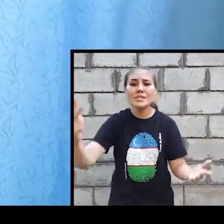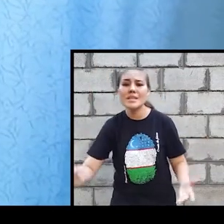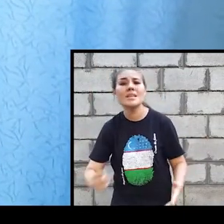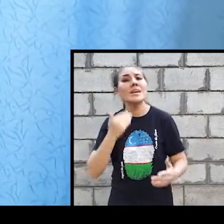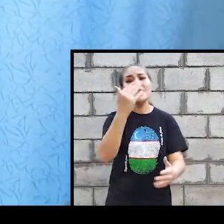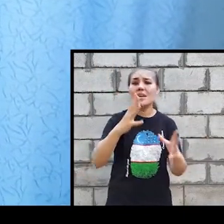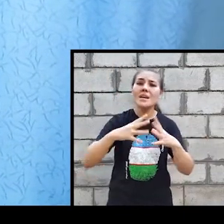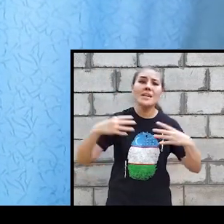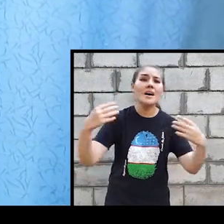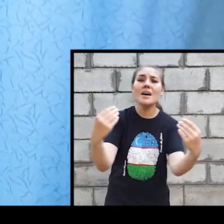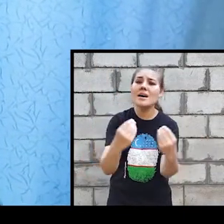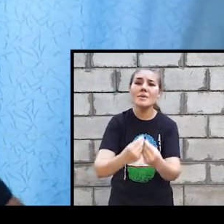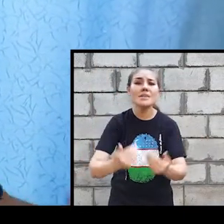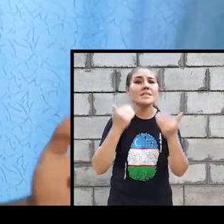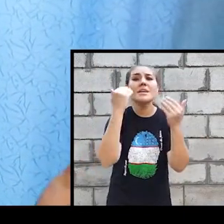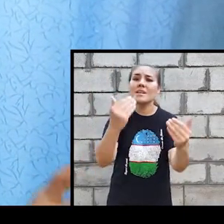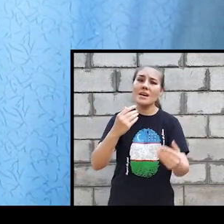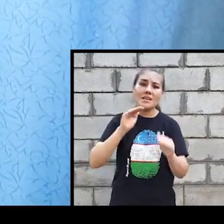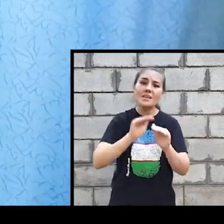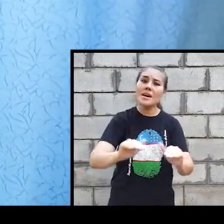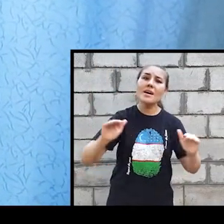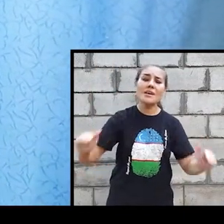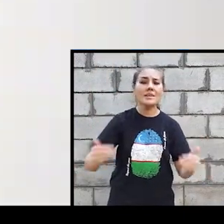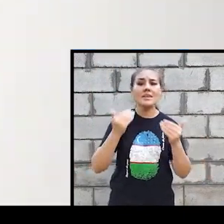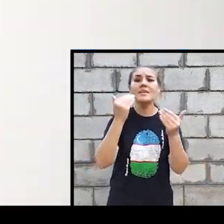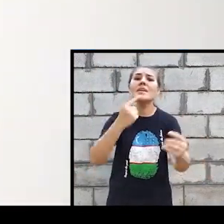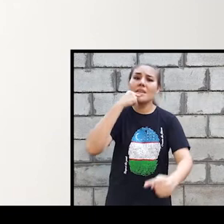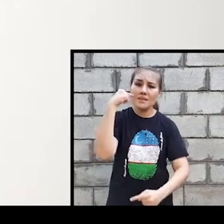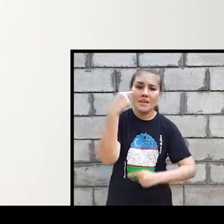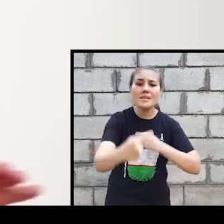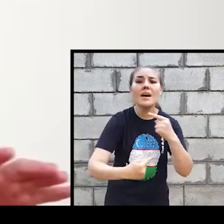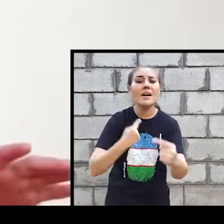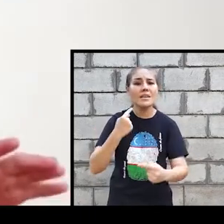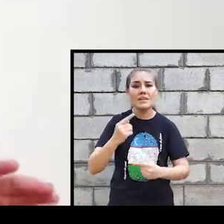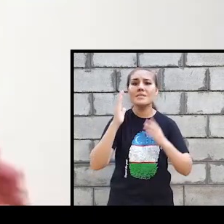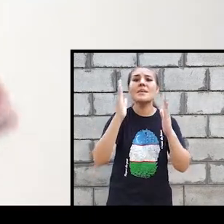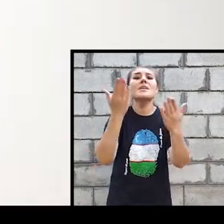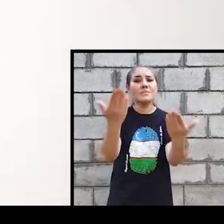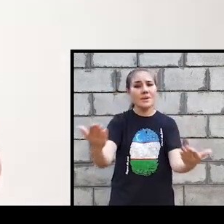Бунекорсен. Шагараден, Балаларен, Ахлакларен.